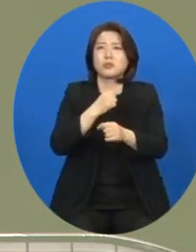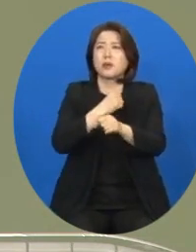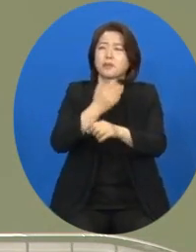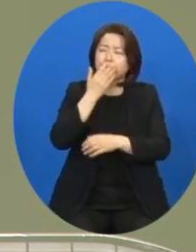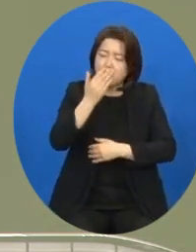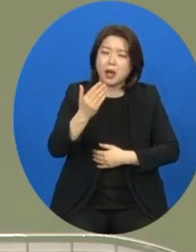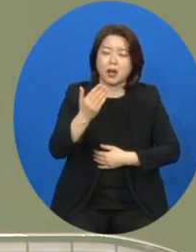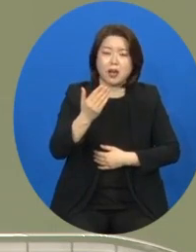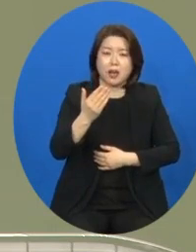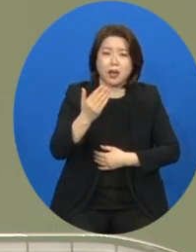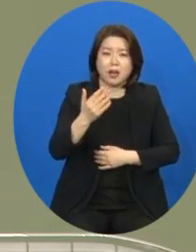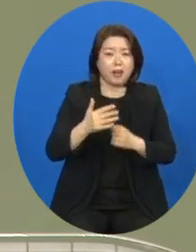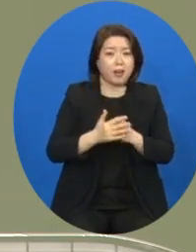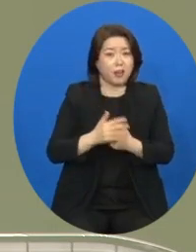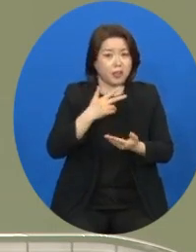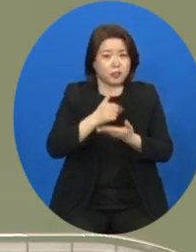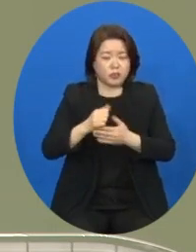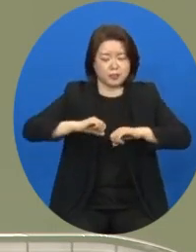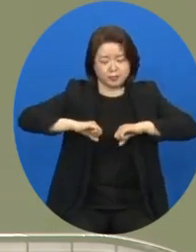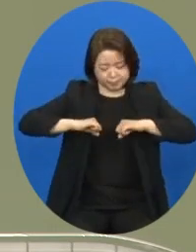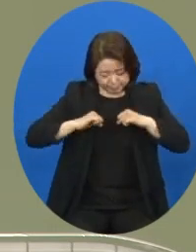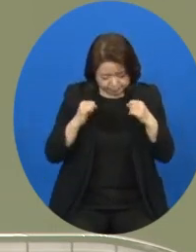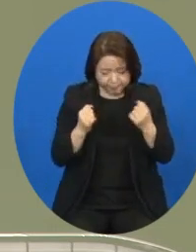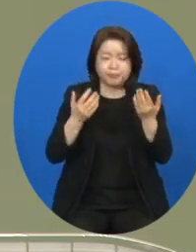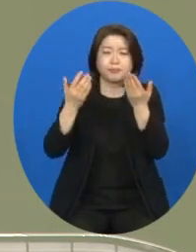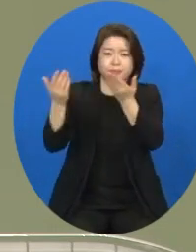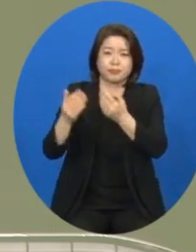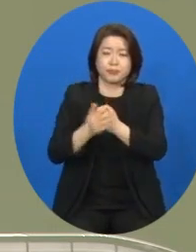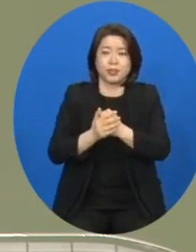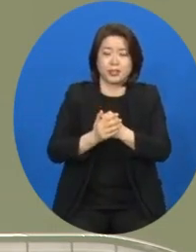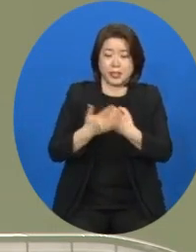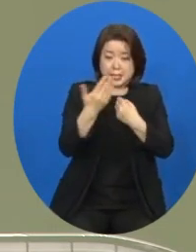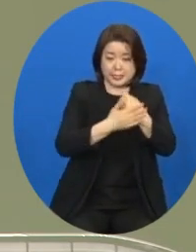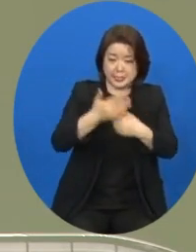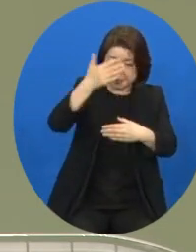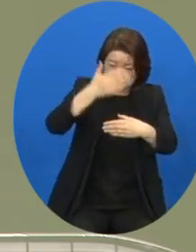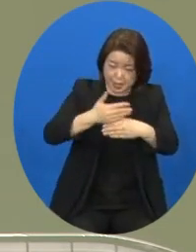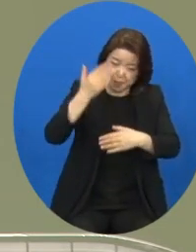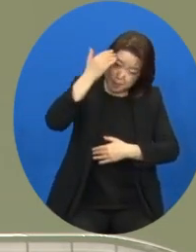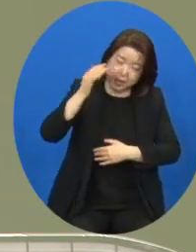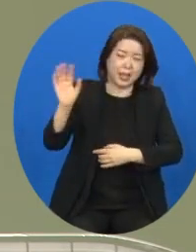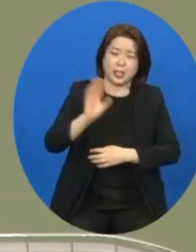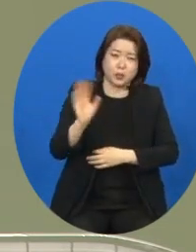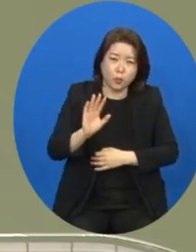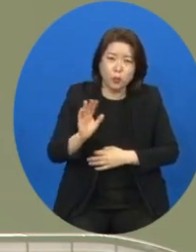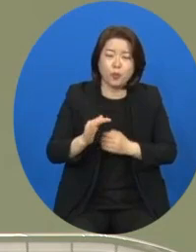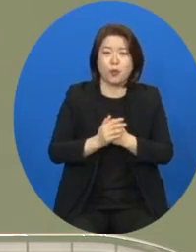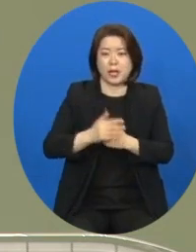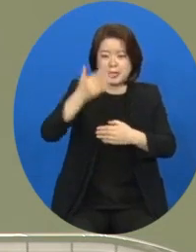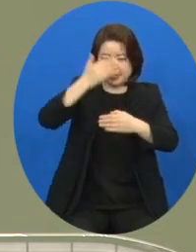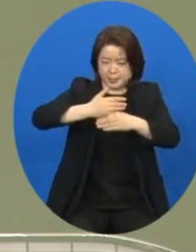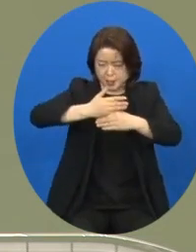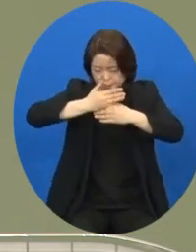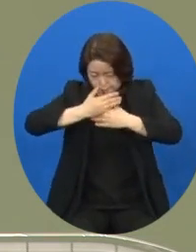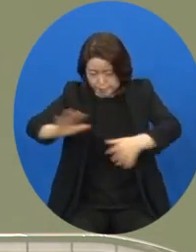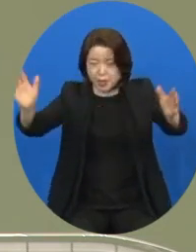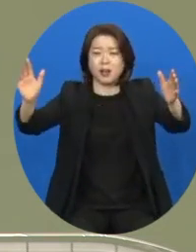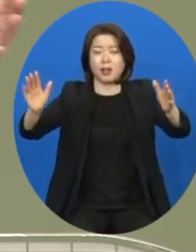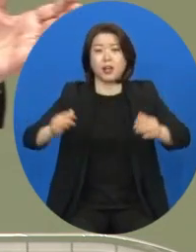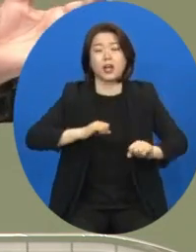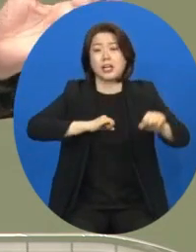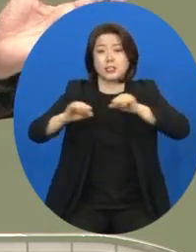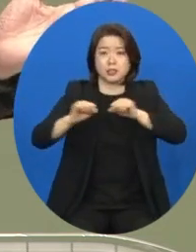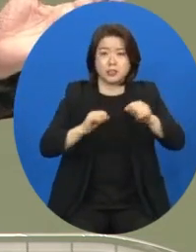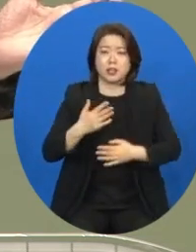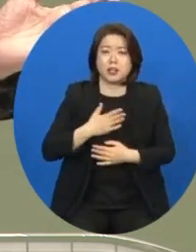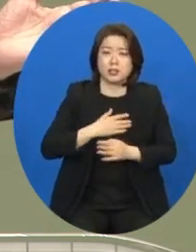있잖아요. 제가 순종하겠습니다. 은혜의 뚝이 되지 않고 은혜의 뚝이 터지는 역사가